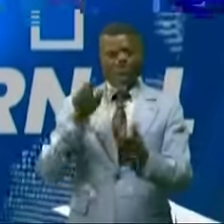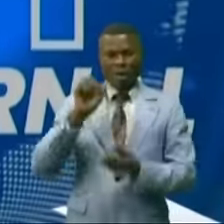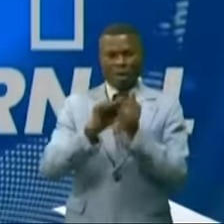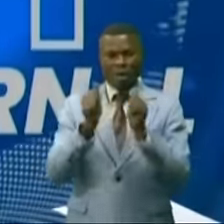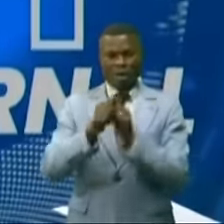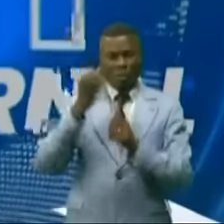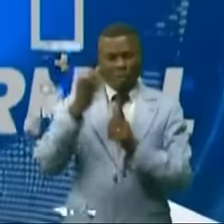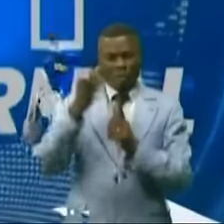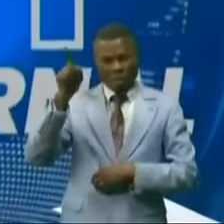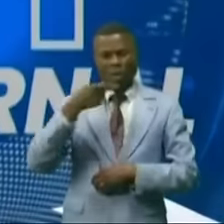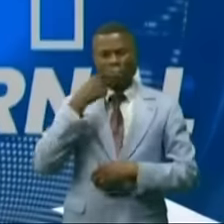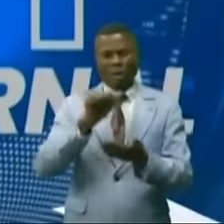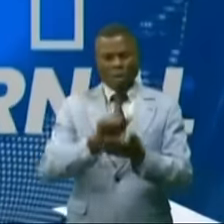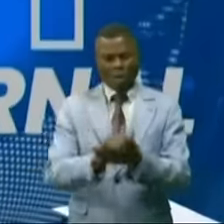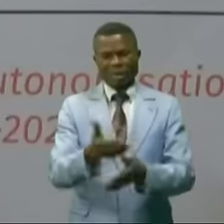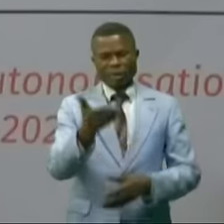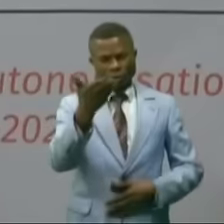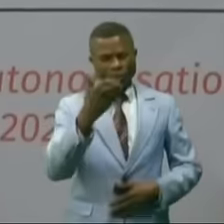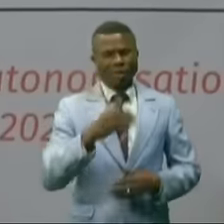Saint-Kilage à ce sujet. Robert Inga.